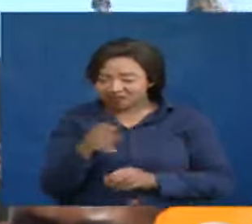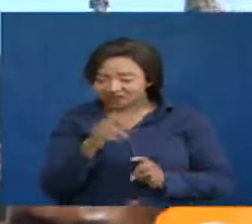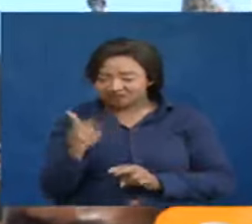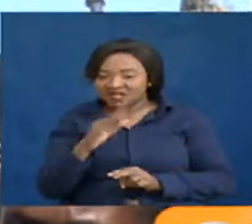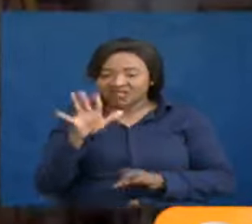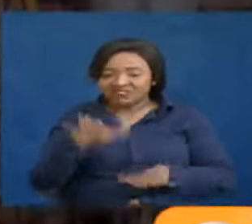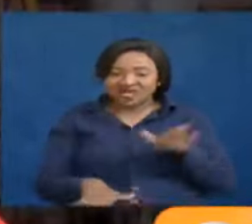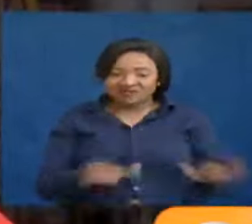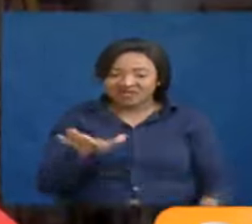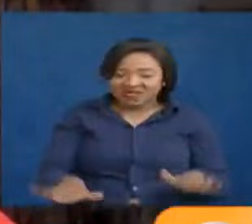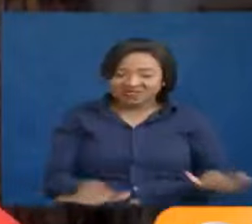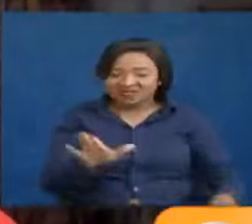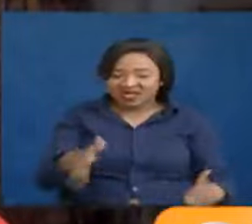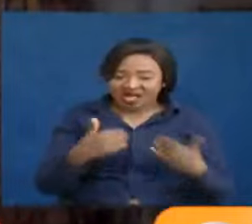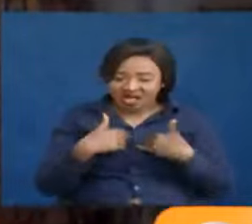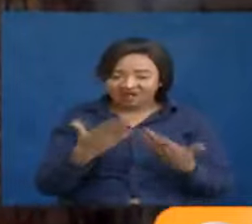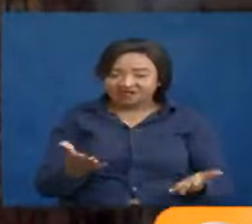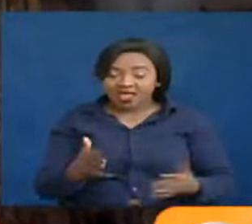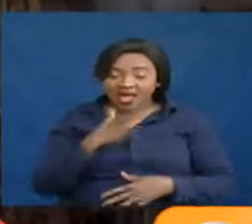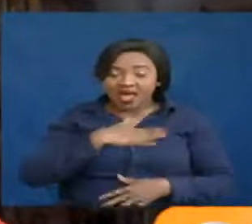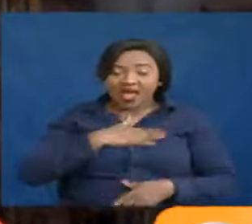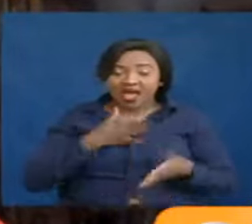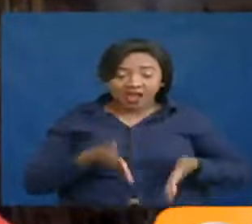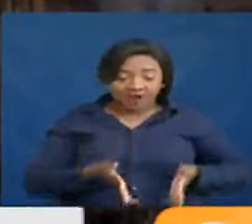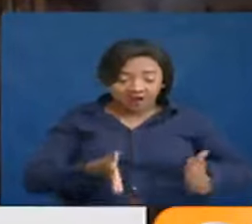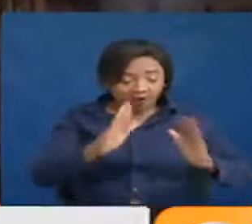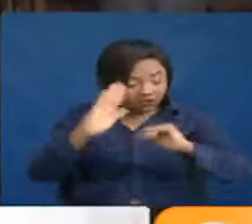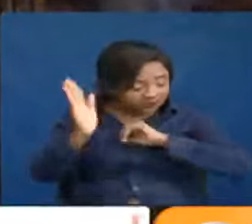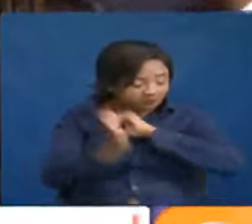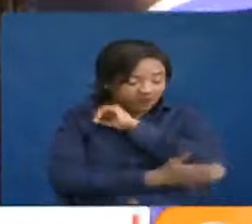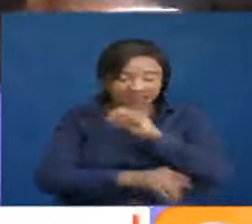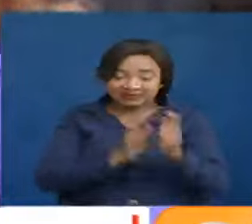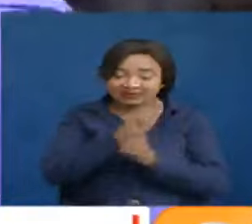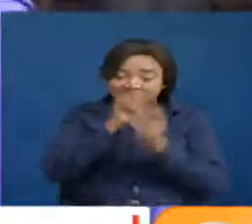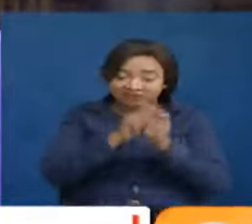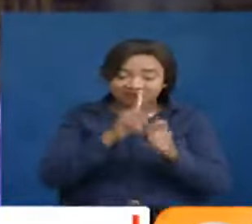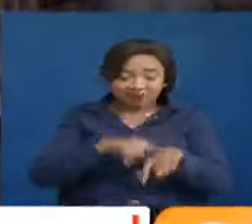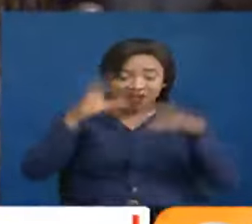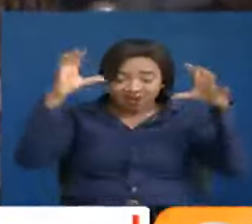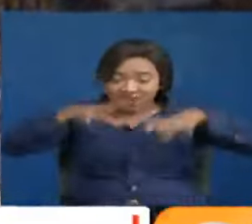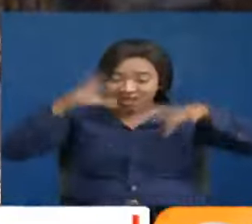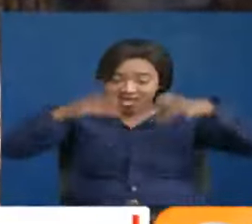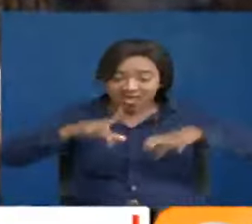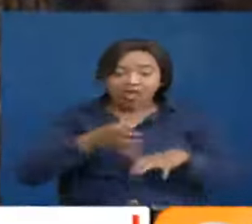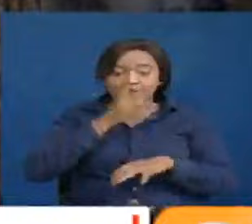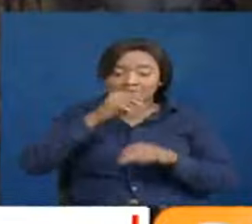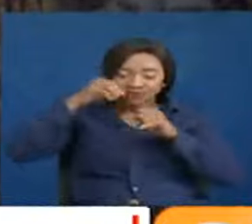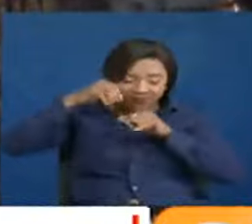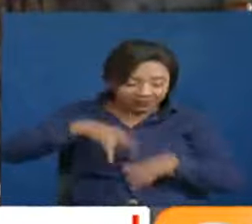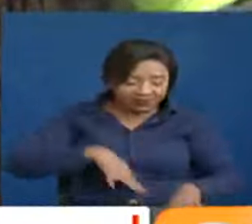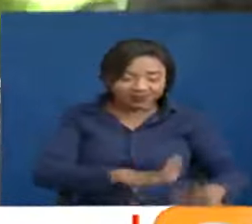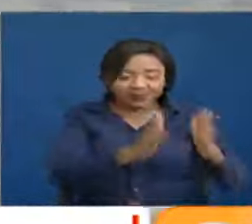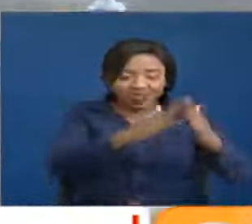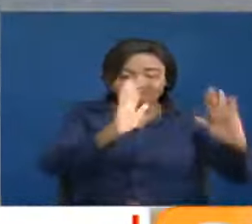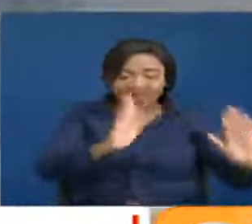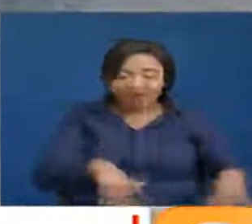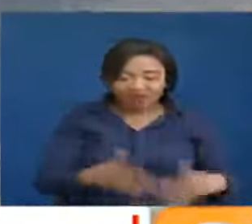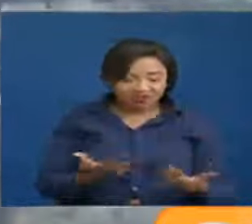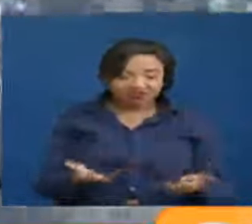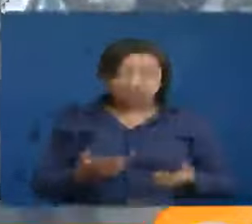matope. Barabara zetu ni mbaya kabisa, kwanza kukinyesha saa hii maji inaingia mpaka kwa nyumba, hakuna drainage.